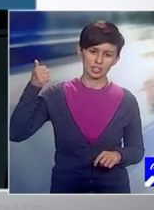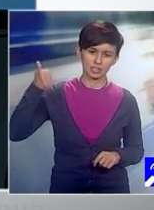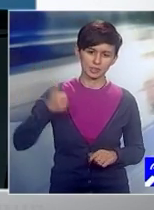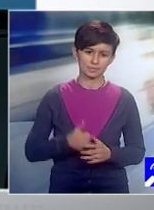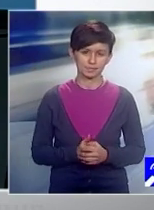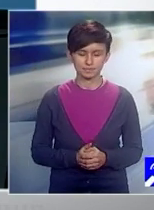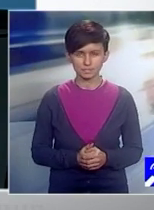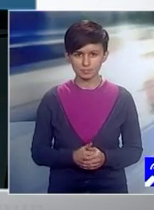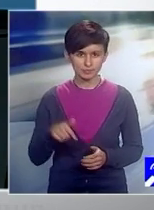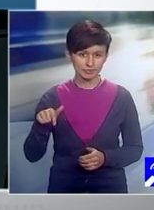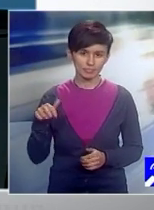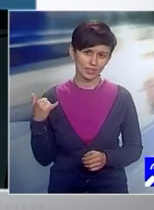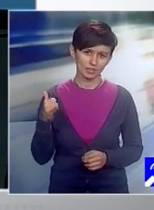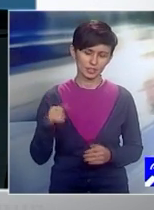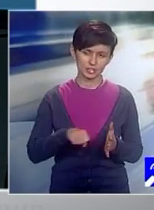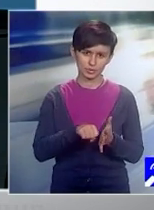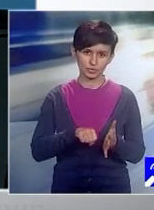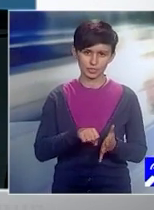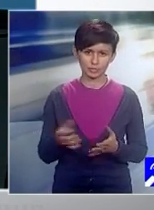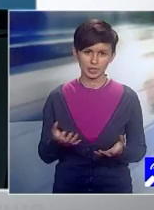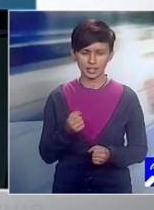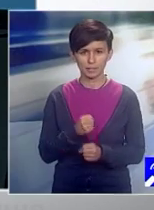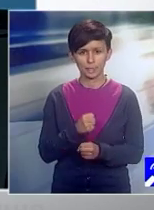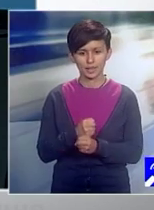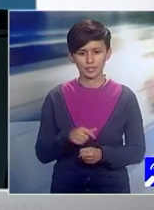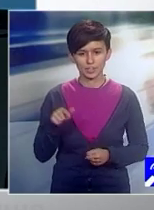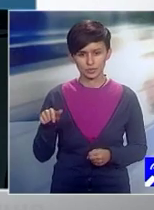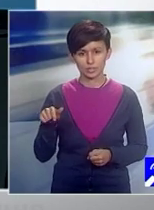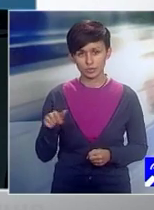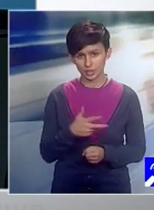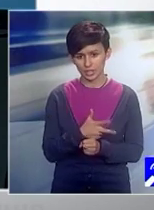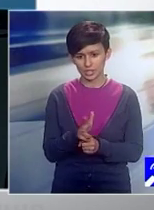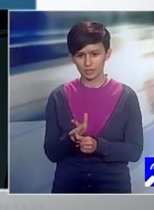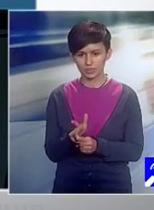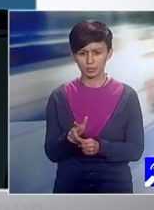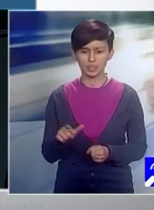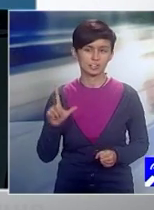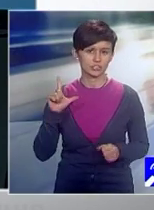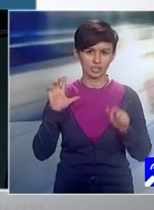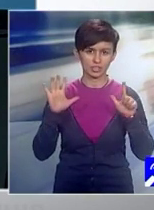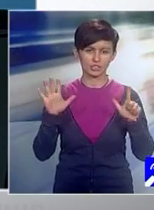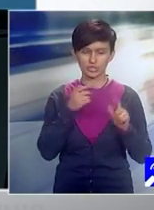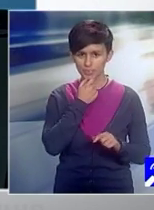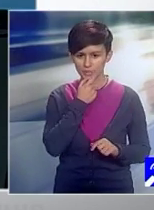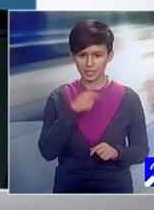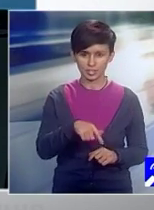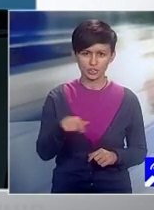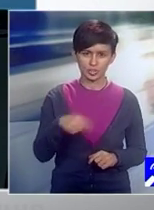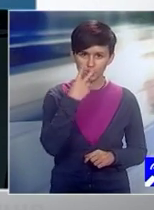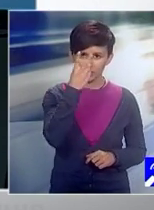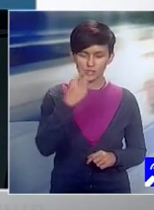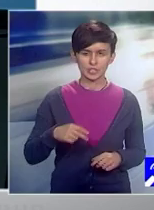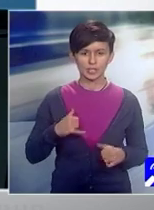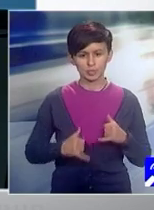un film, un film pe care tu l-ai realizat, tu ai filmat pe parcursul celor 7 ani și o să vedem joi, pe